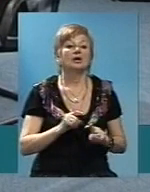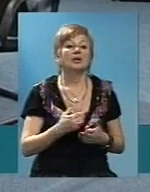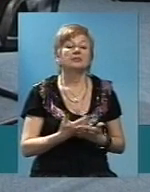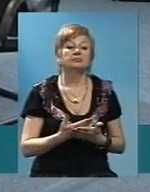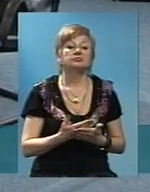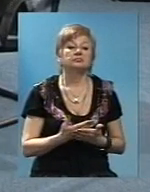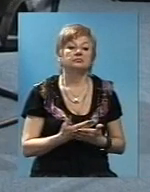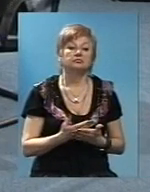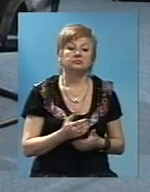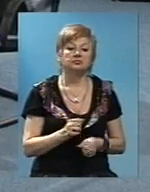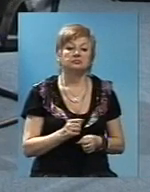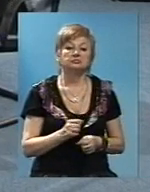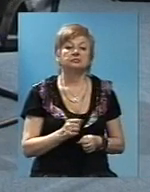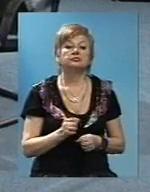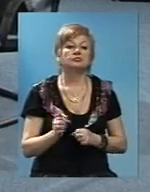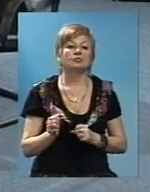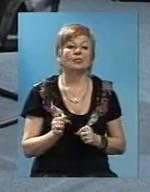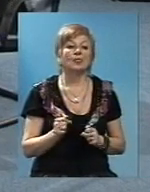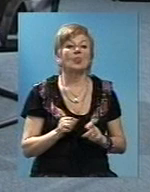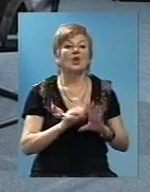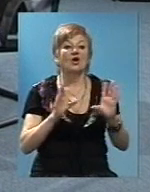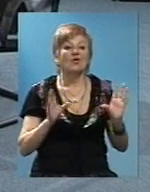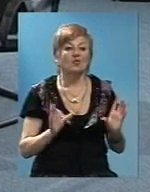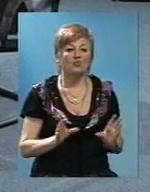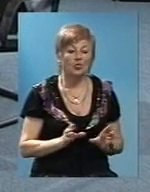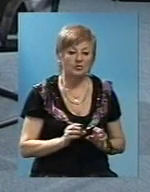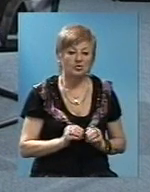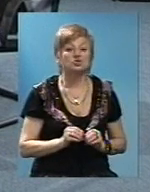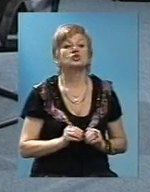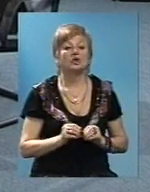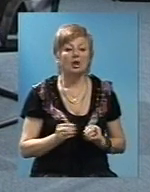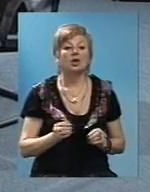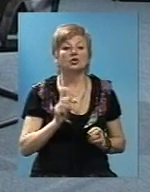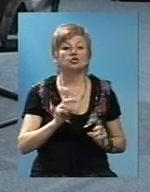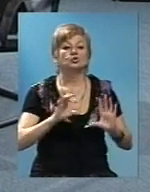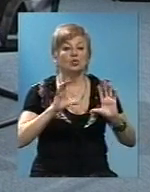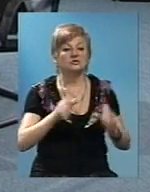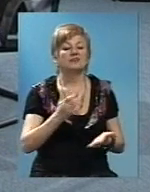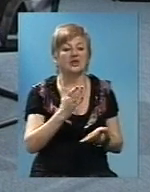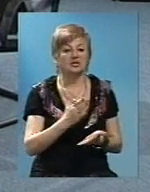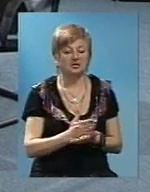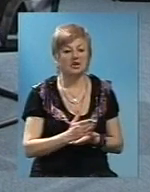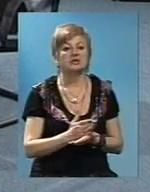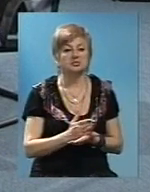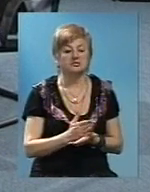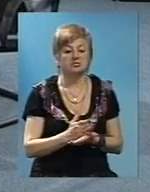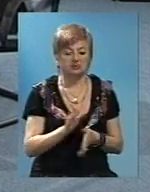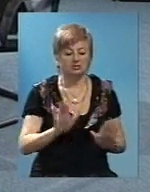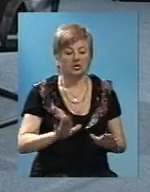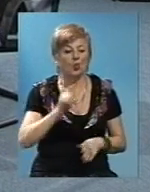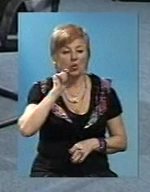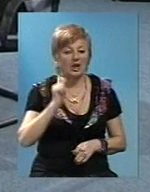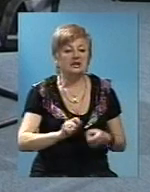наприклад, рух пластунів, який, в принципі, також є проєктом неформальної освіти, який має вже суто українські корені, хоча він безпосередньо